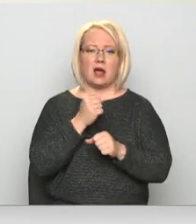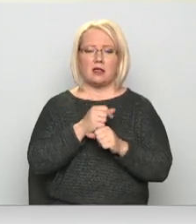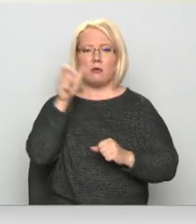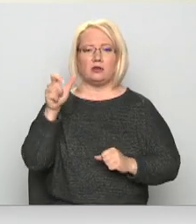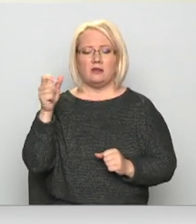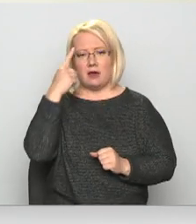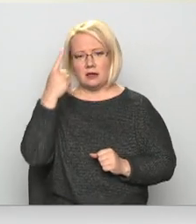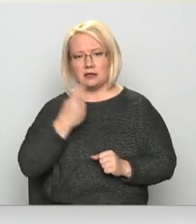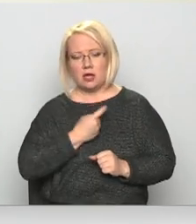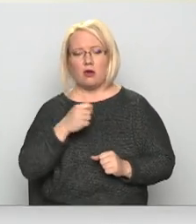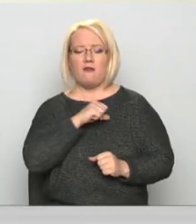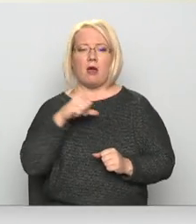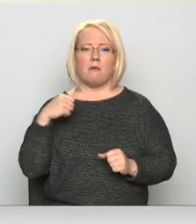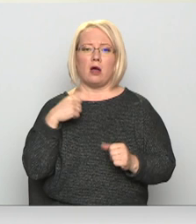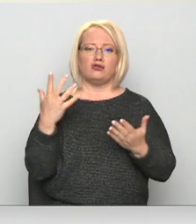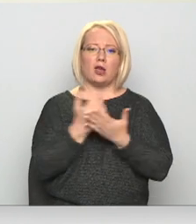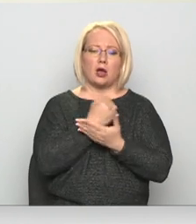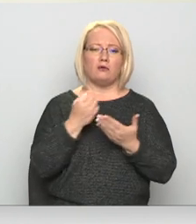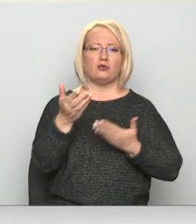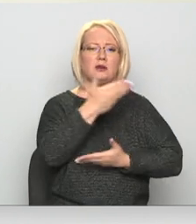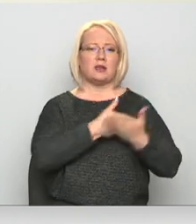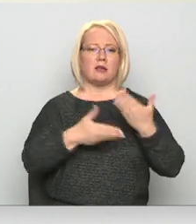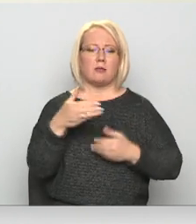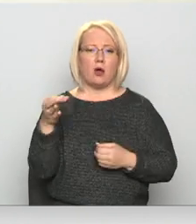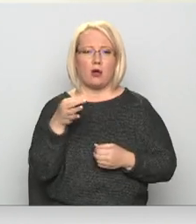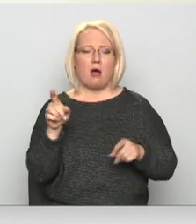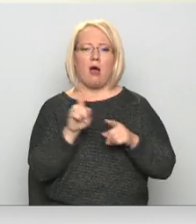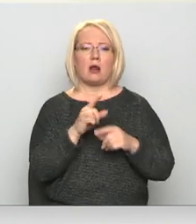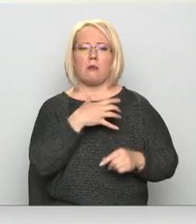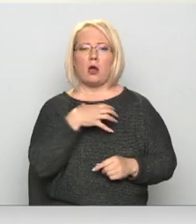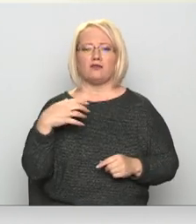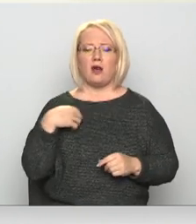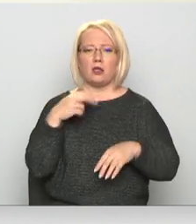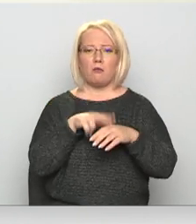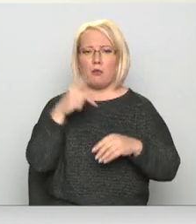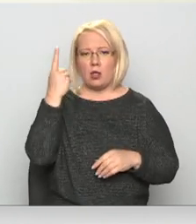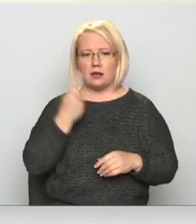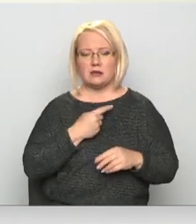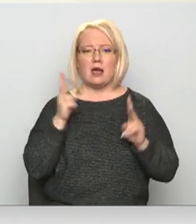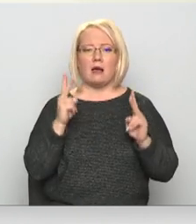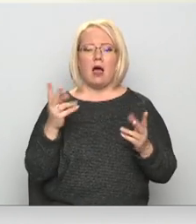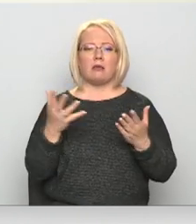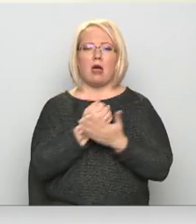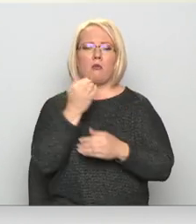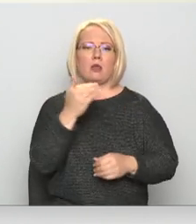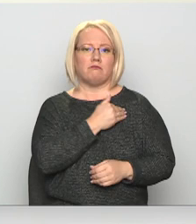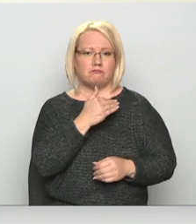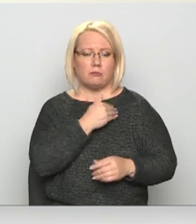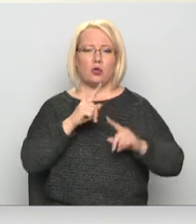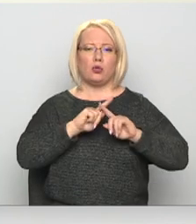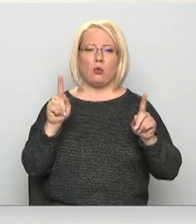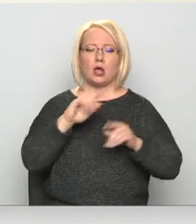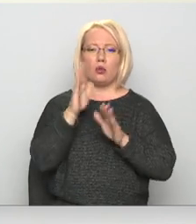paši esam ieguvuši vai no sadarbības partneriem, no tās pašas pašvaldības policijas. No jebkā, kā mēs iegūstam signāls, mēs kopā